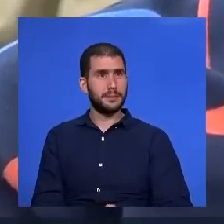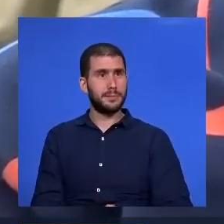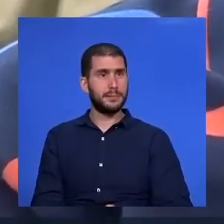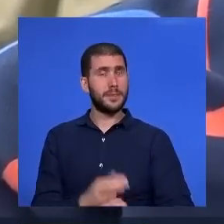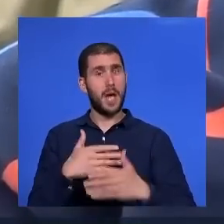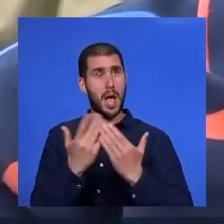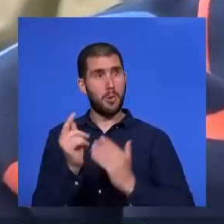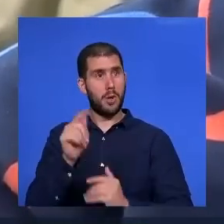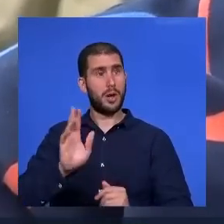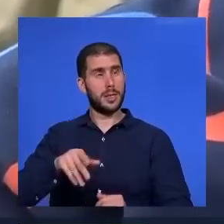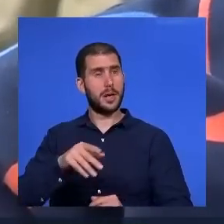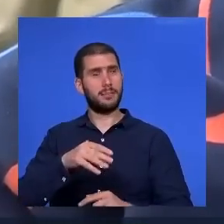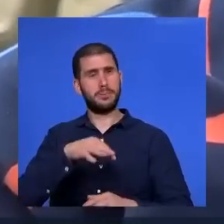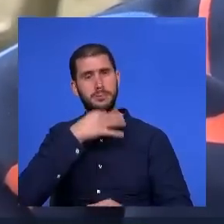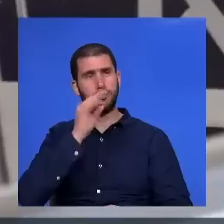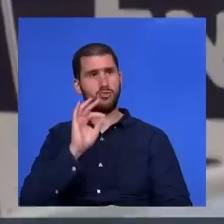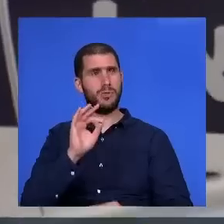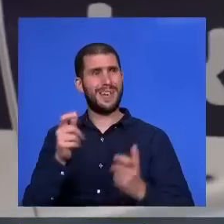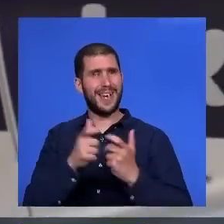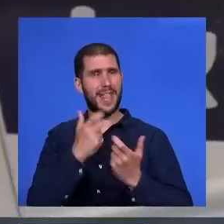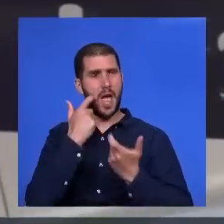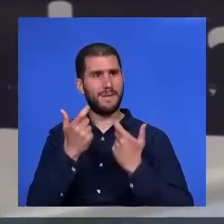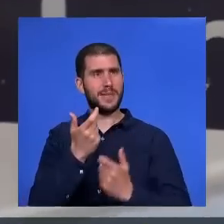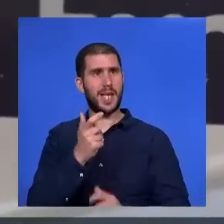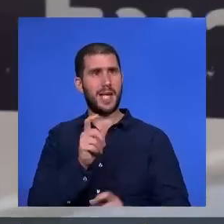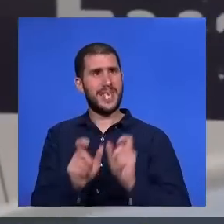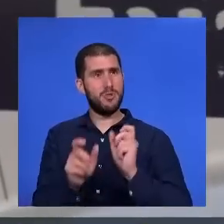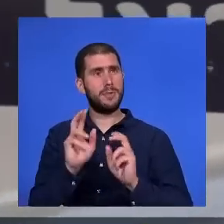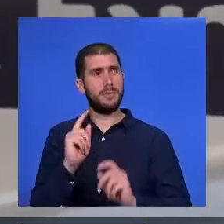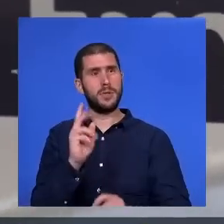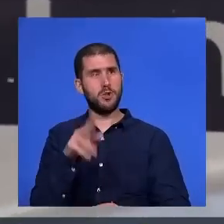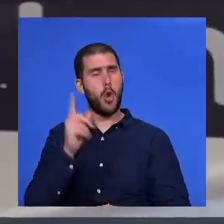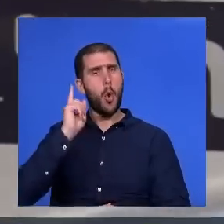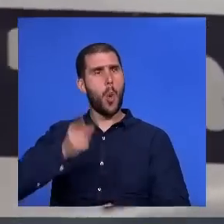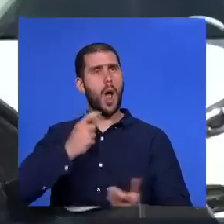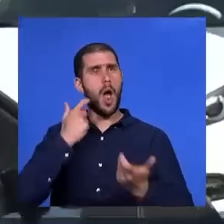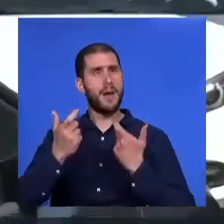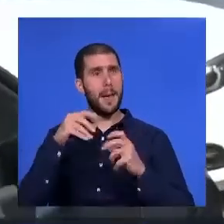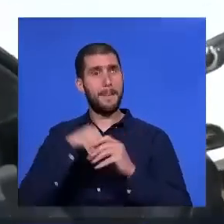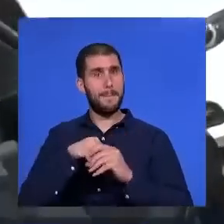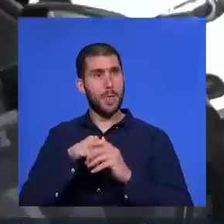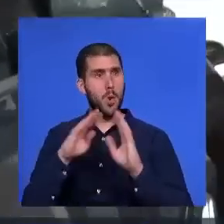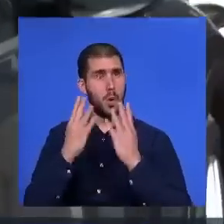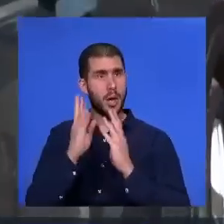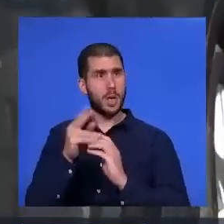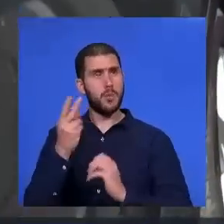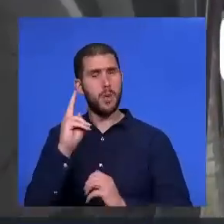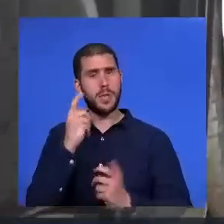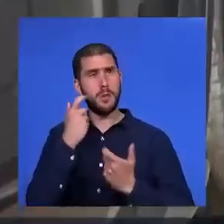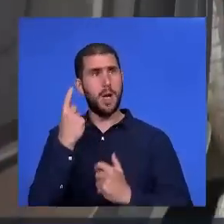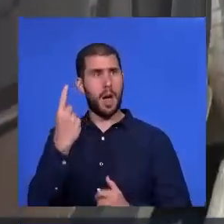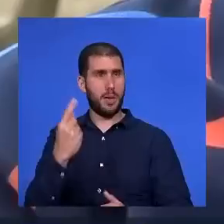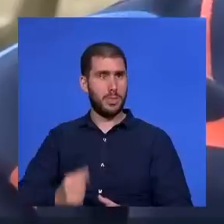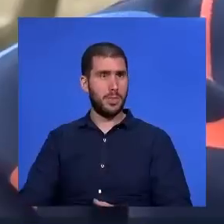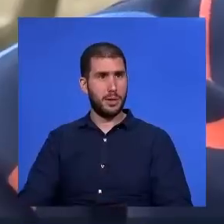והבוקר היה גם תדרוך של היחידה להבטחת אישים. יש הוראה שההבטחה גם בתוך הבודקה יהיה יותר משומר